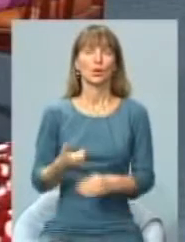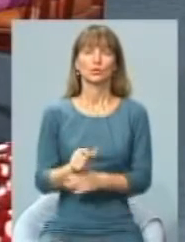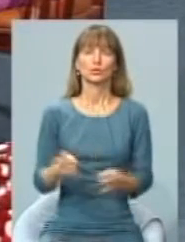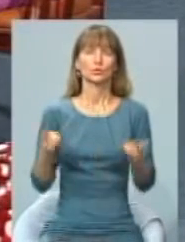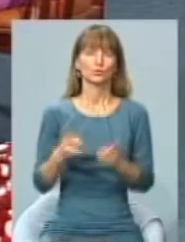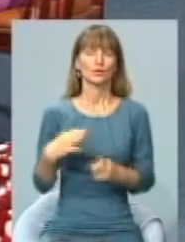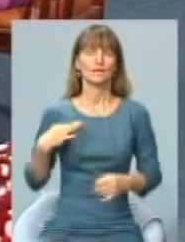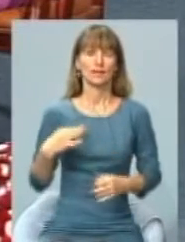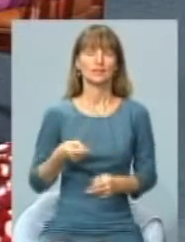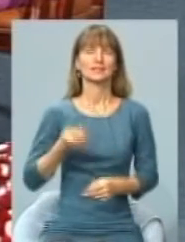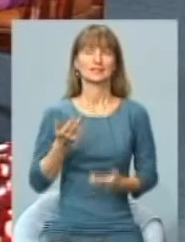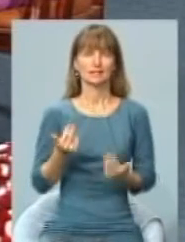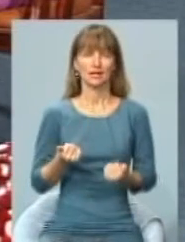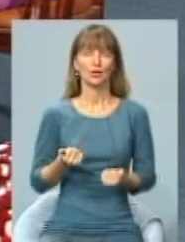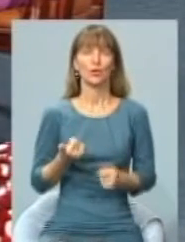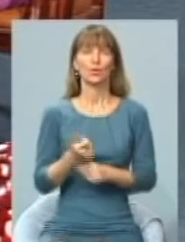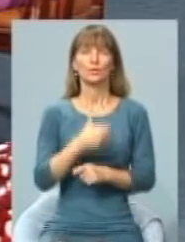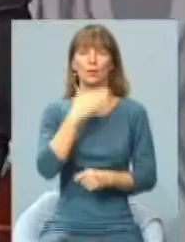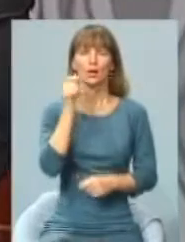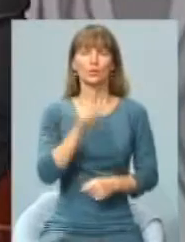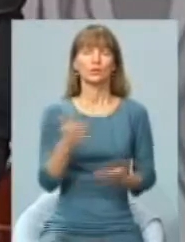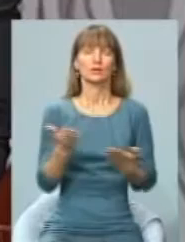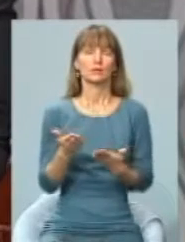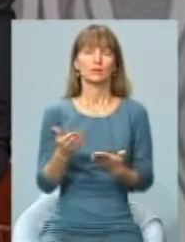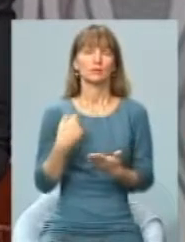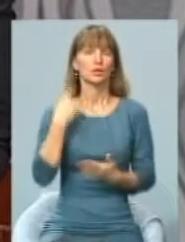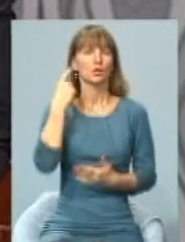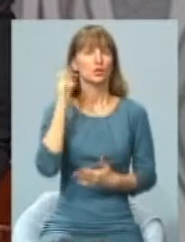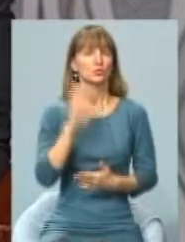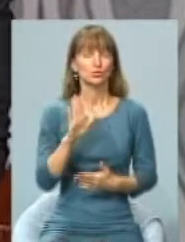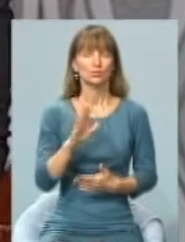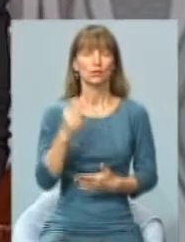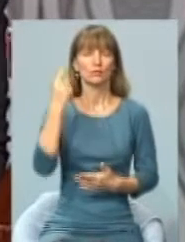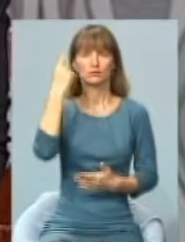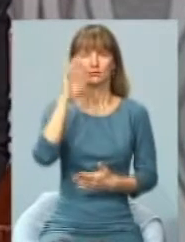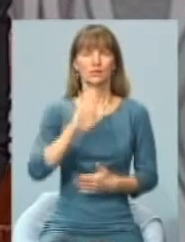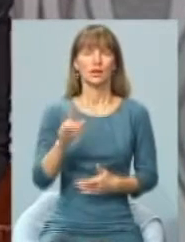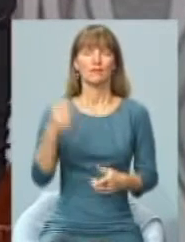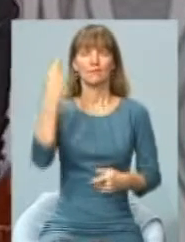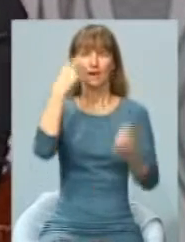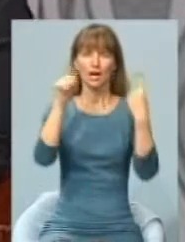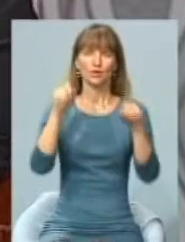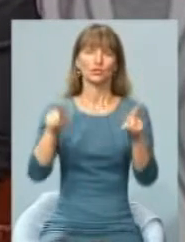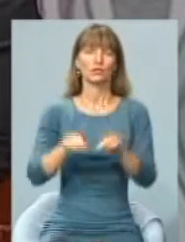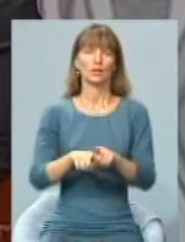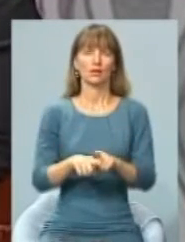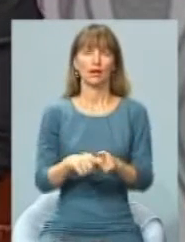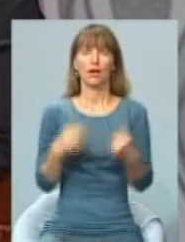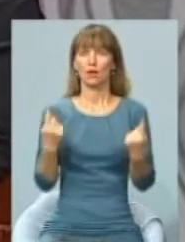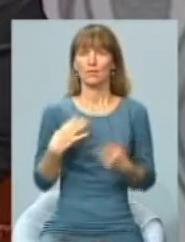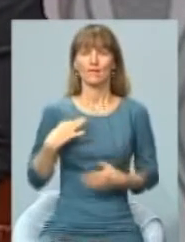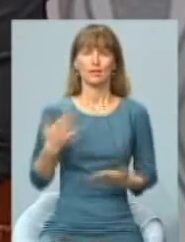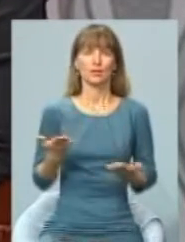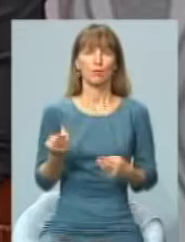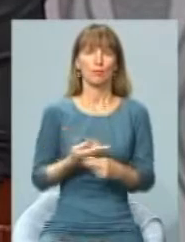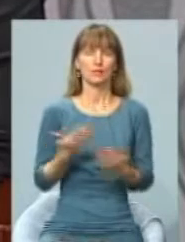речі. Дійсно так, і дуже багато людей, про яких ми навіть не чули і не здогадуємося, вигадують такі, ну, елементарні речі, без яких ми